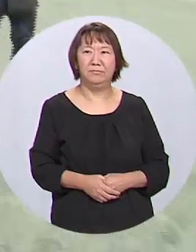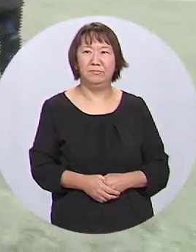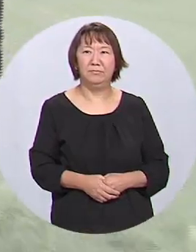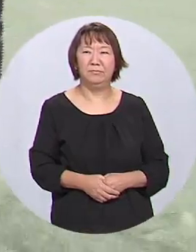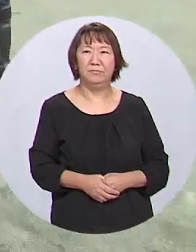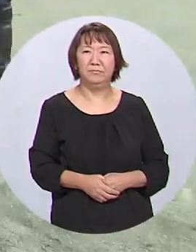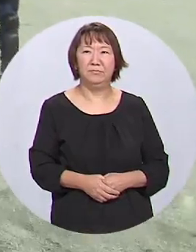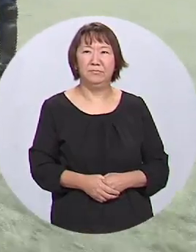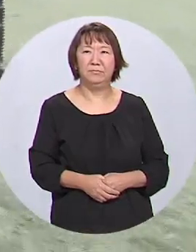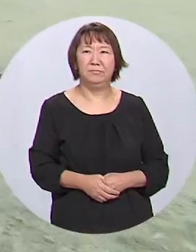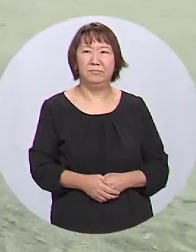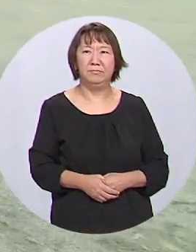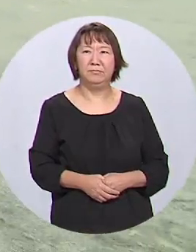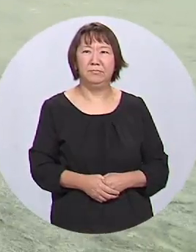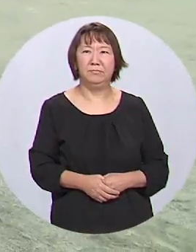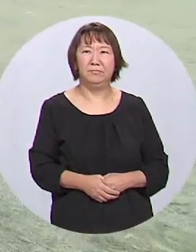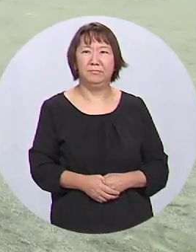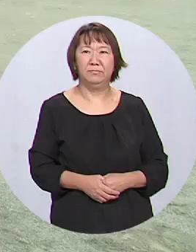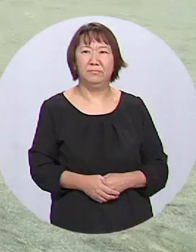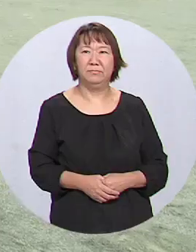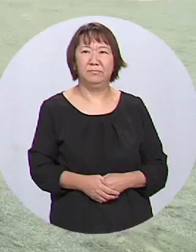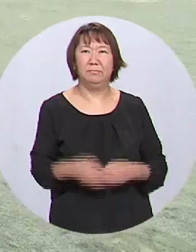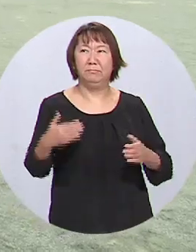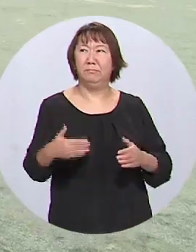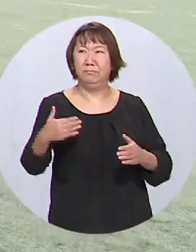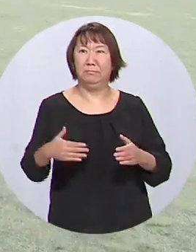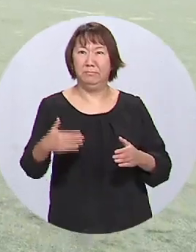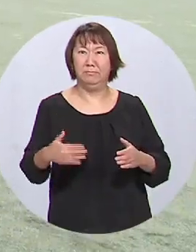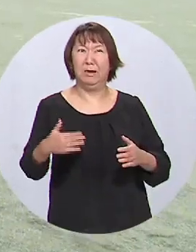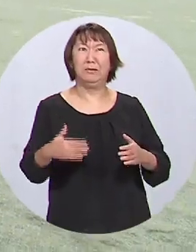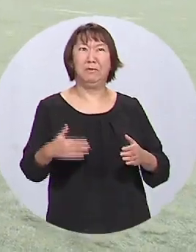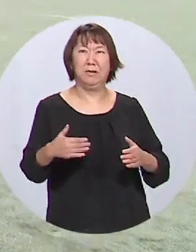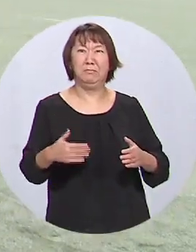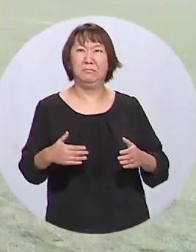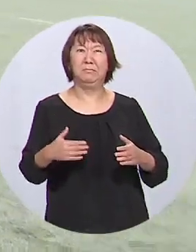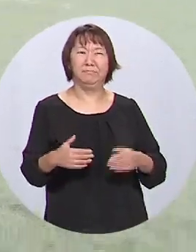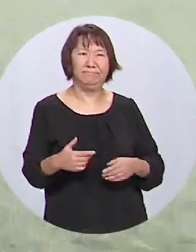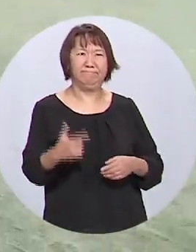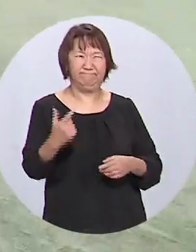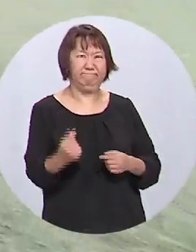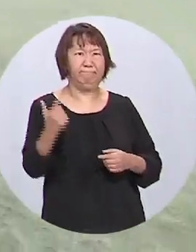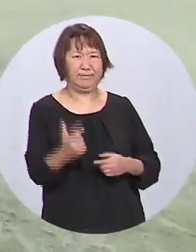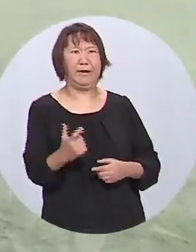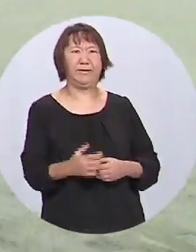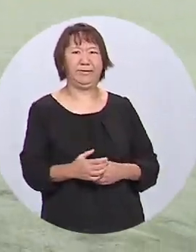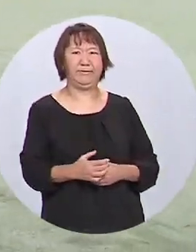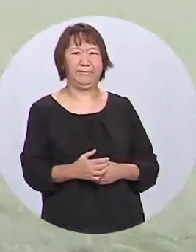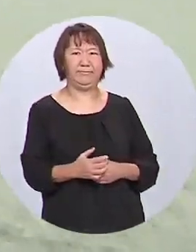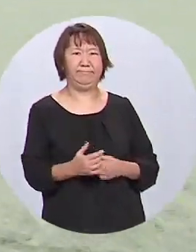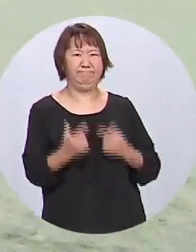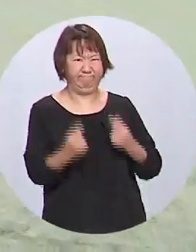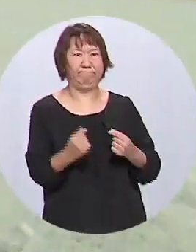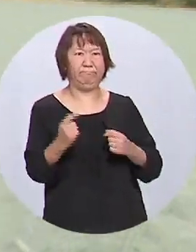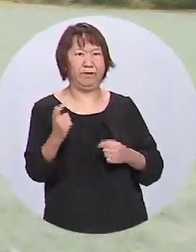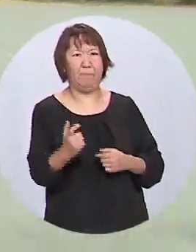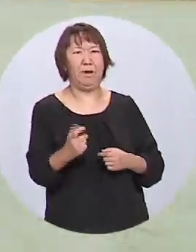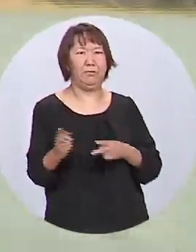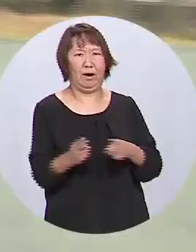よし、おめでとうござい ます。しっかり、しっかり構えろ。